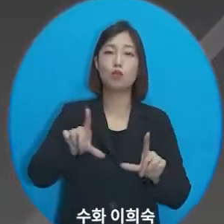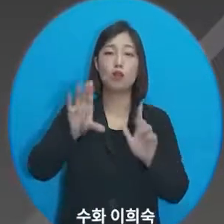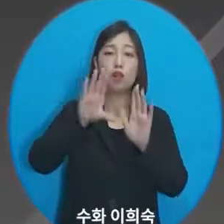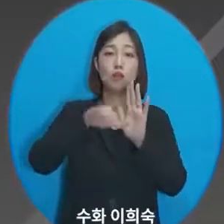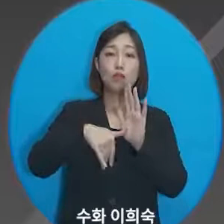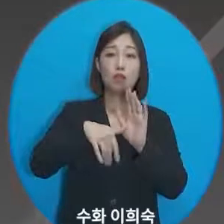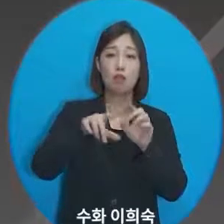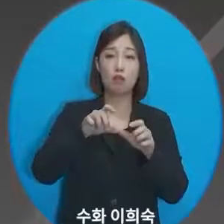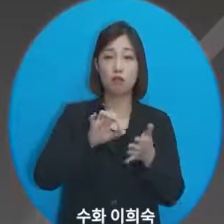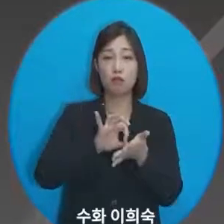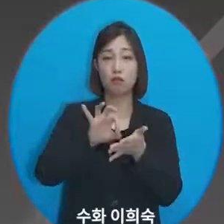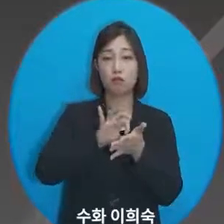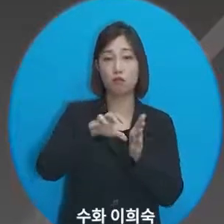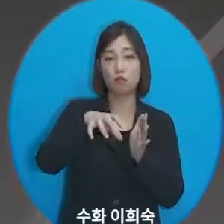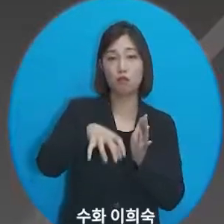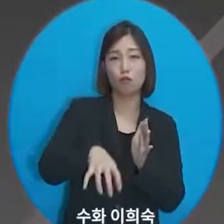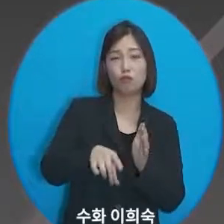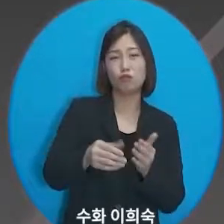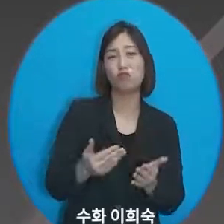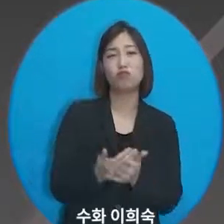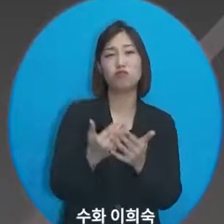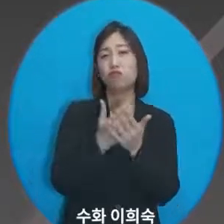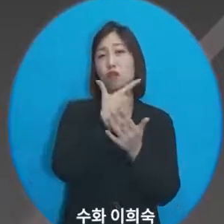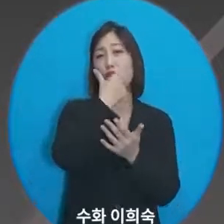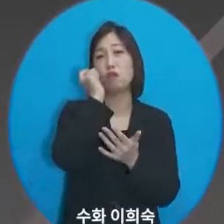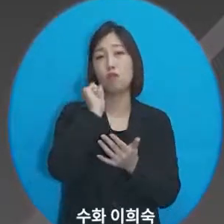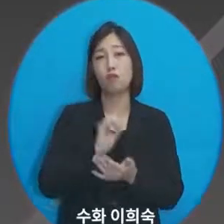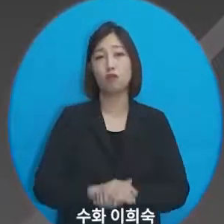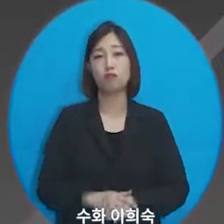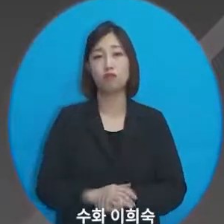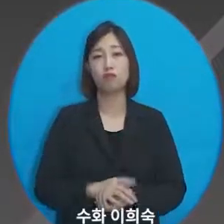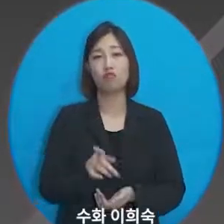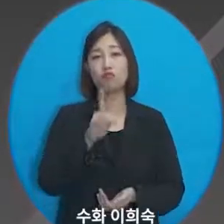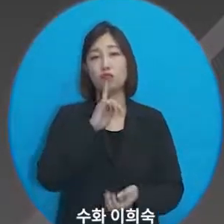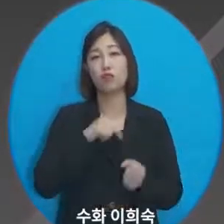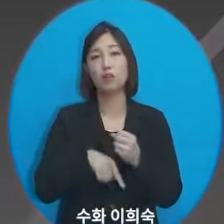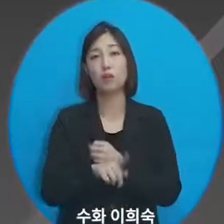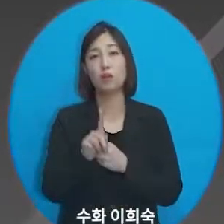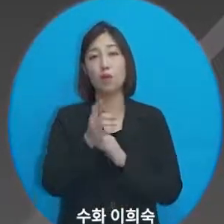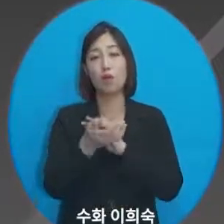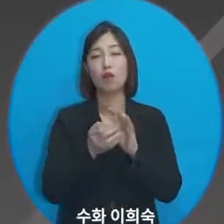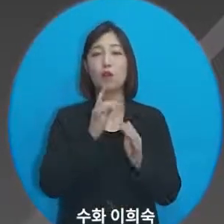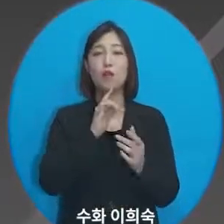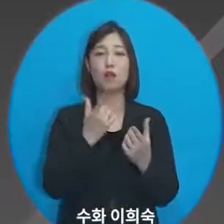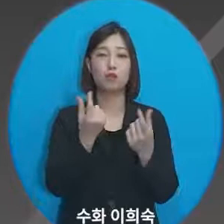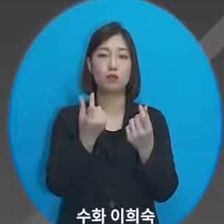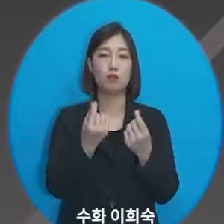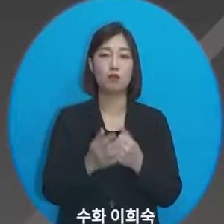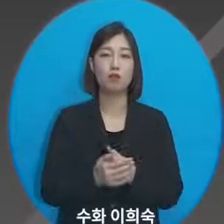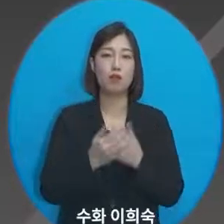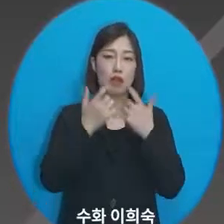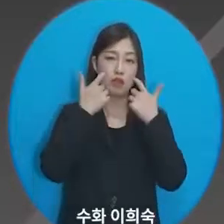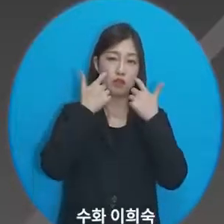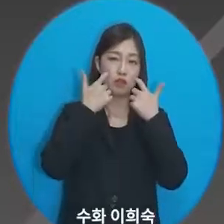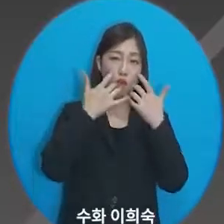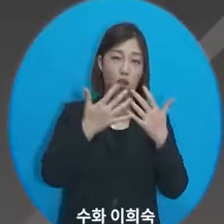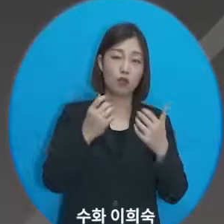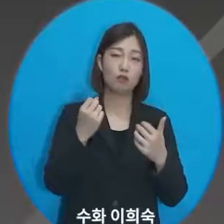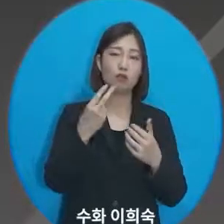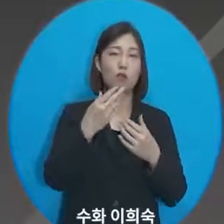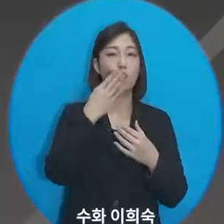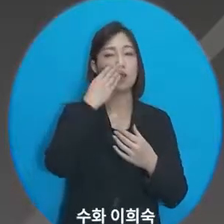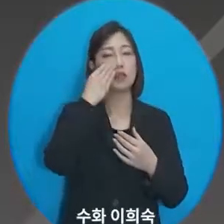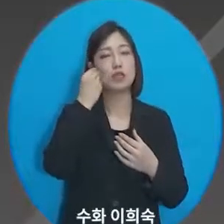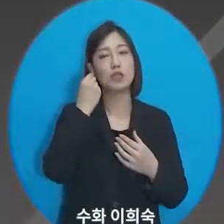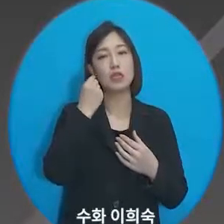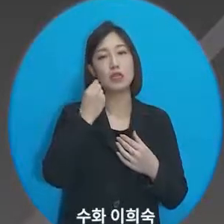받은 케이스가 굉장히 적습니다. 이거는 무슨 얘기냐면 아까 말씀드린 것처럼 어떤 정합성, 연결성 이런